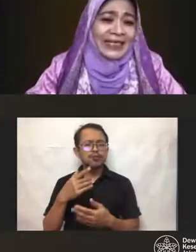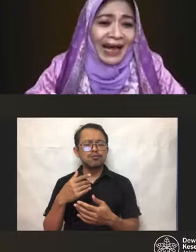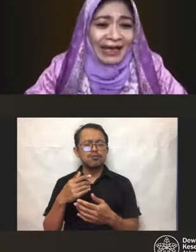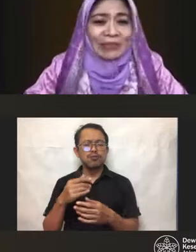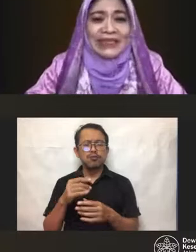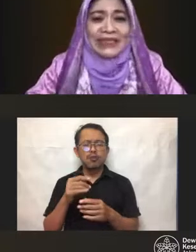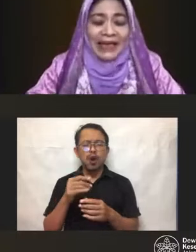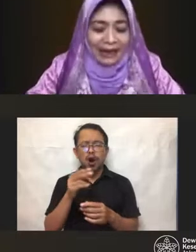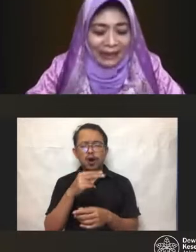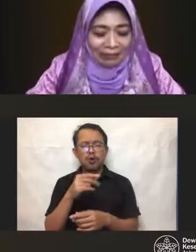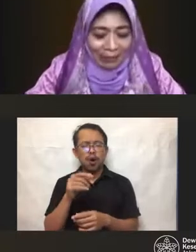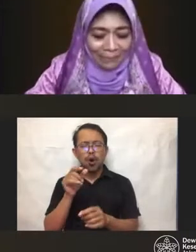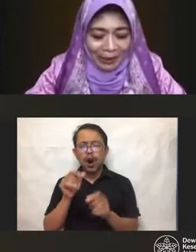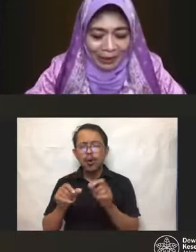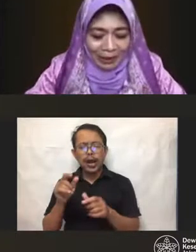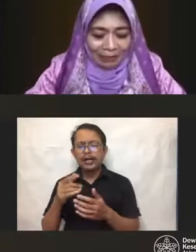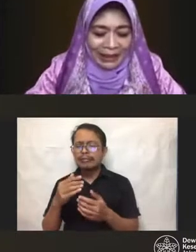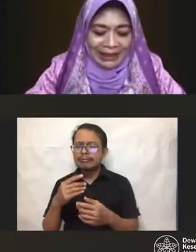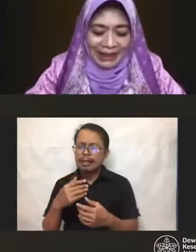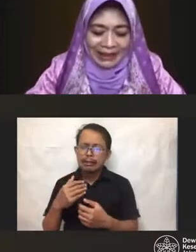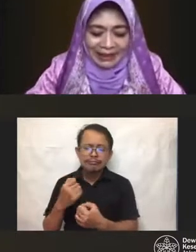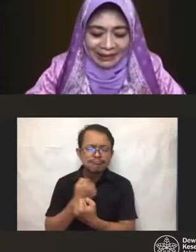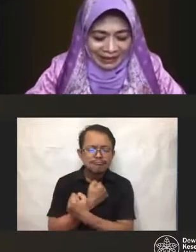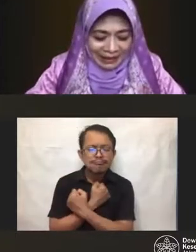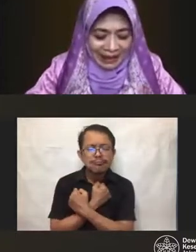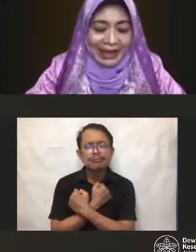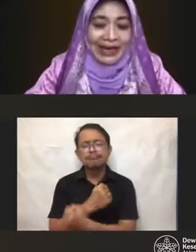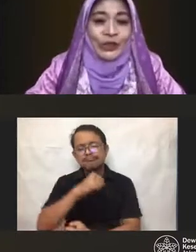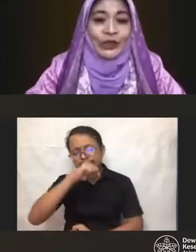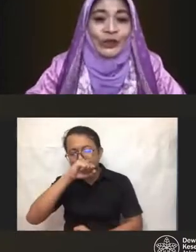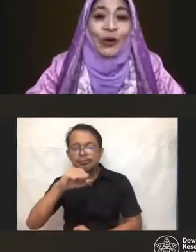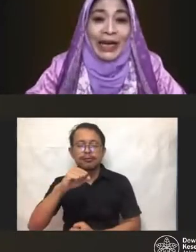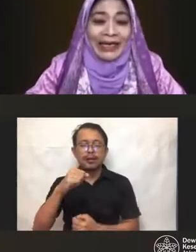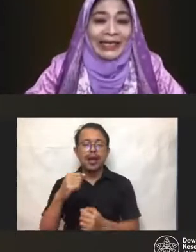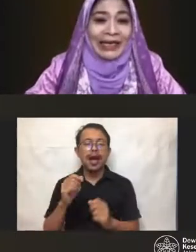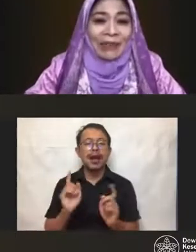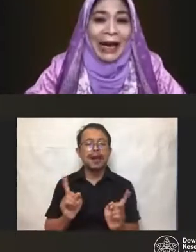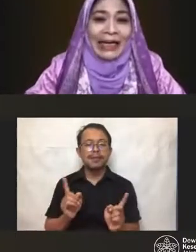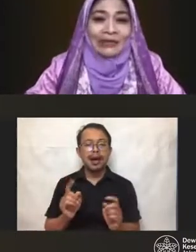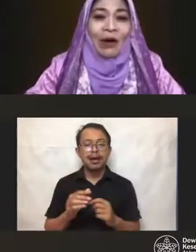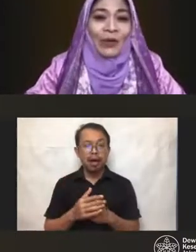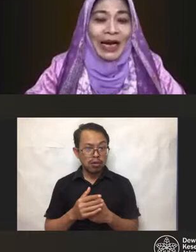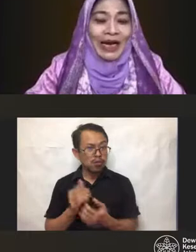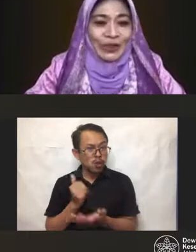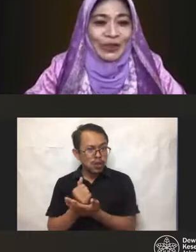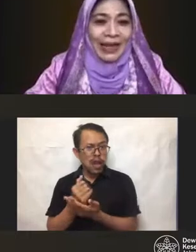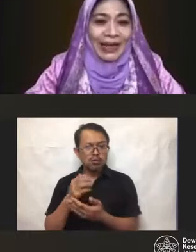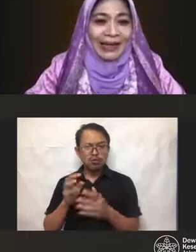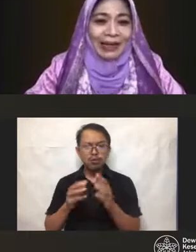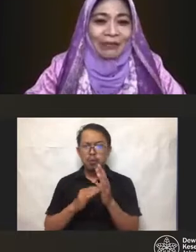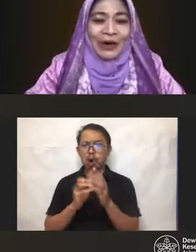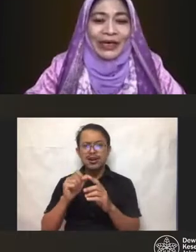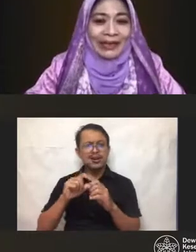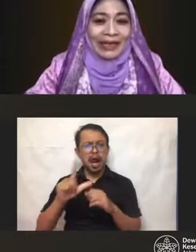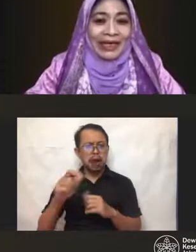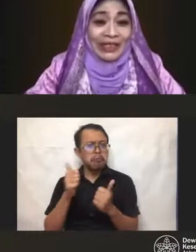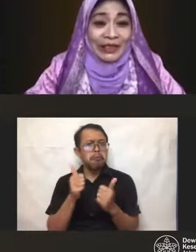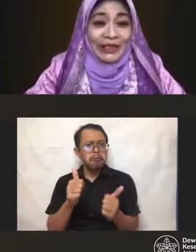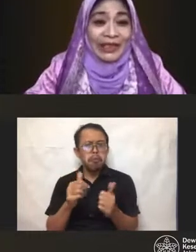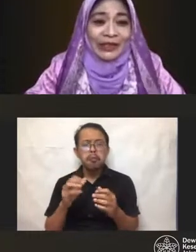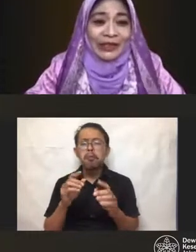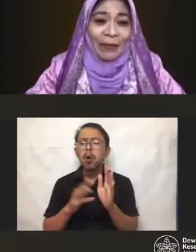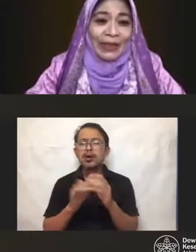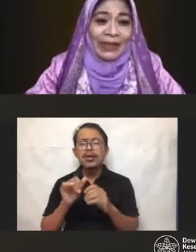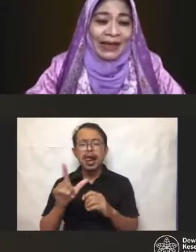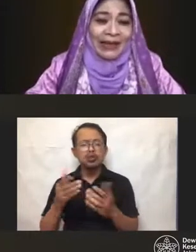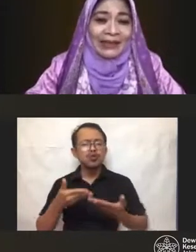yang sangat mencintai agama. Bagi saya sih ini adalah justru modal yang terbaik, sebuah modal sosial. Bahwa dengan